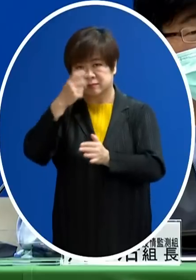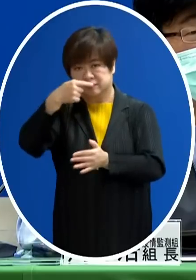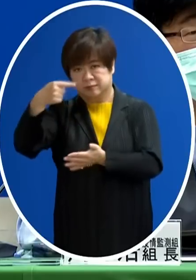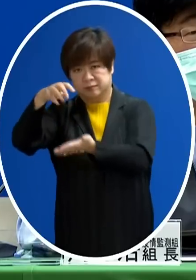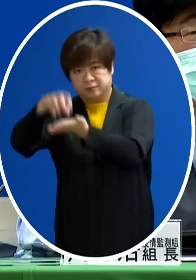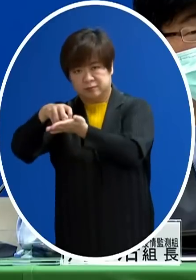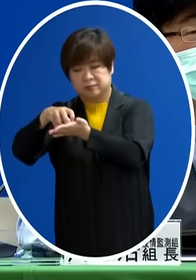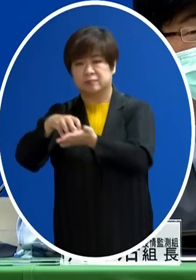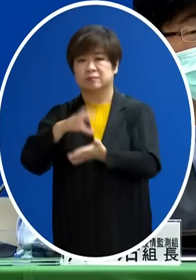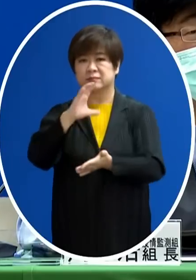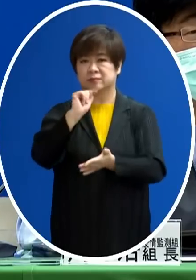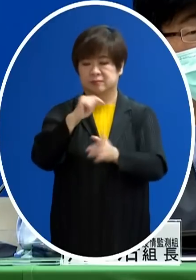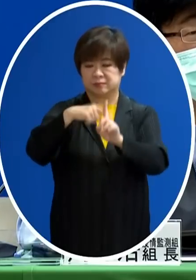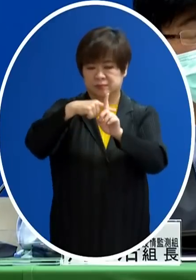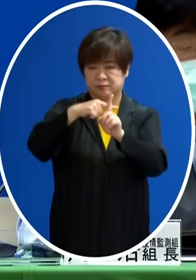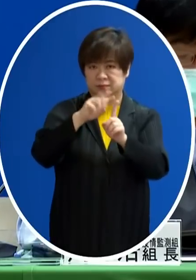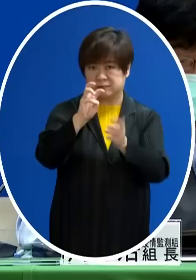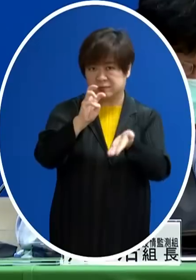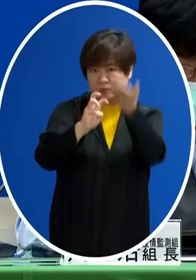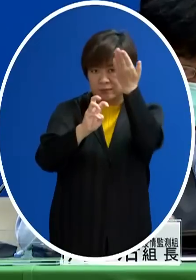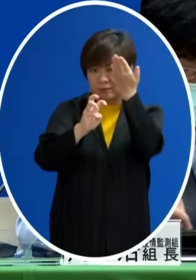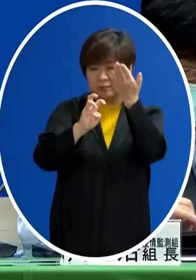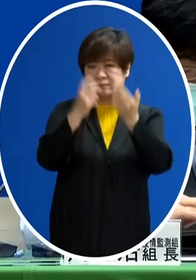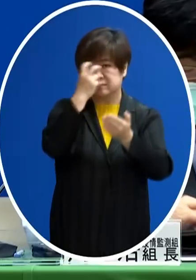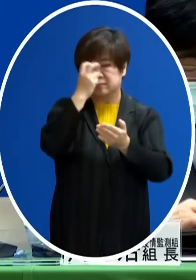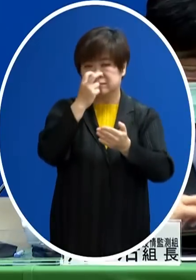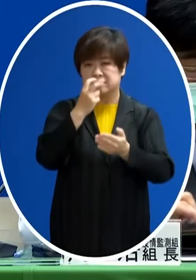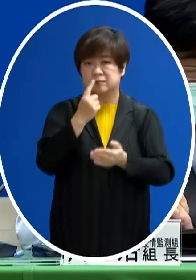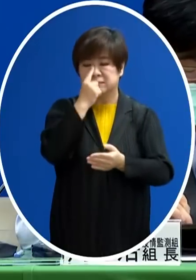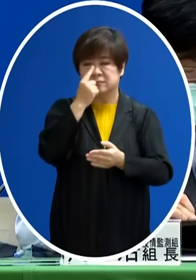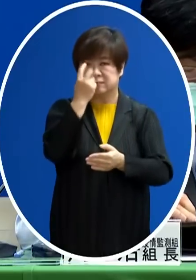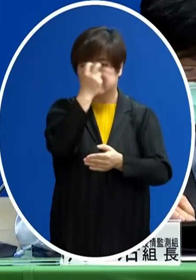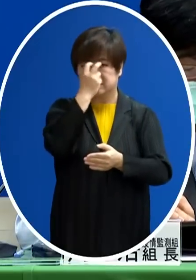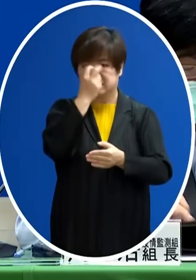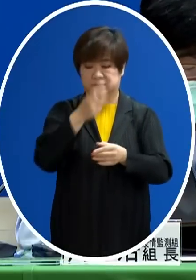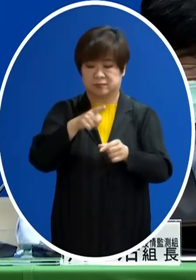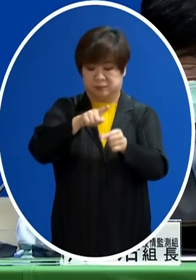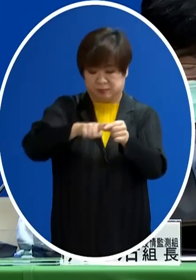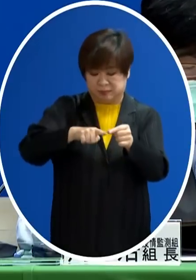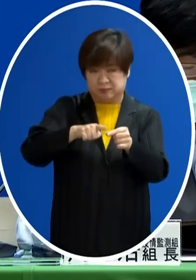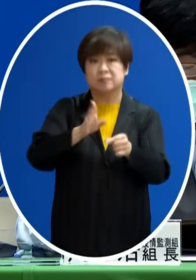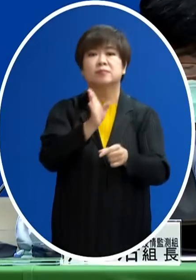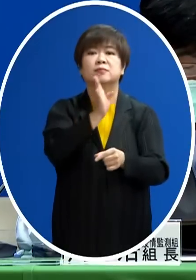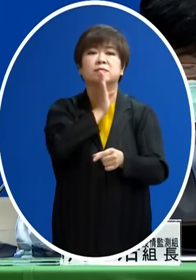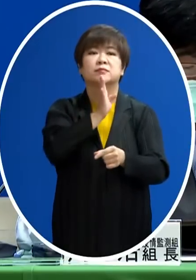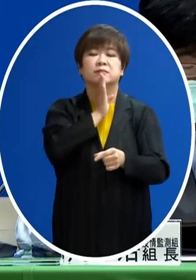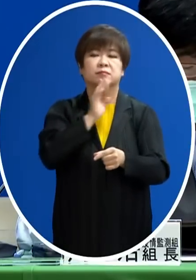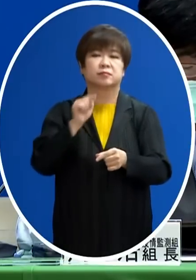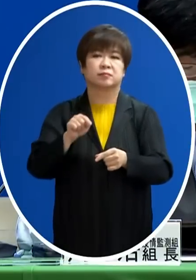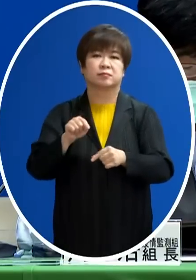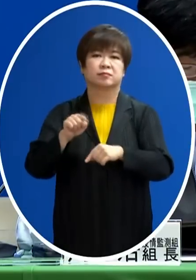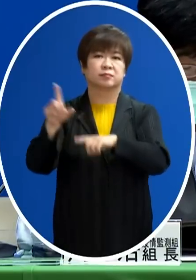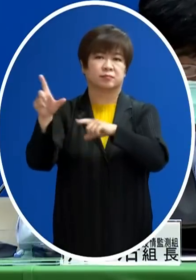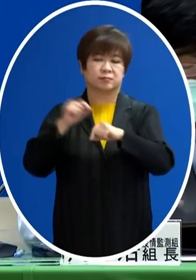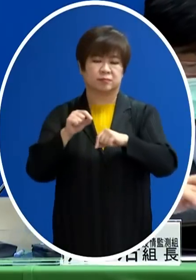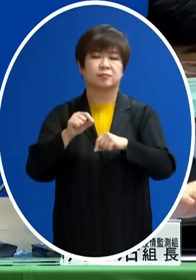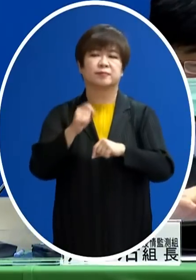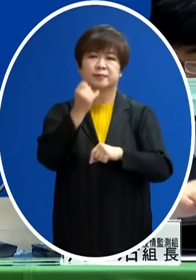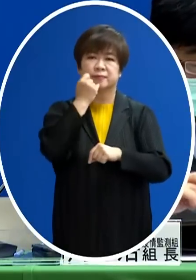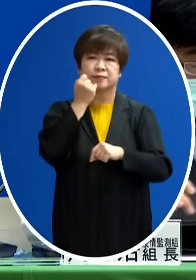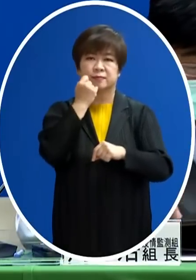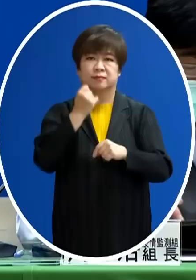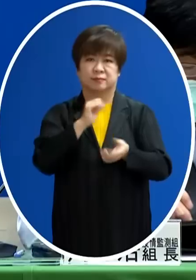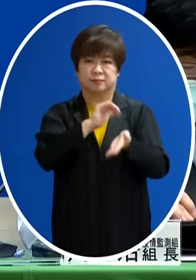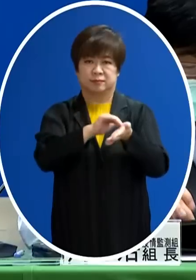或采检 CT 值大于等于30或采检快筛阴性的几个条件呢，才适用这个入院的筛检得